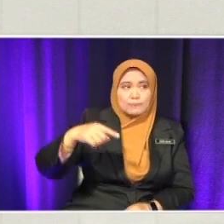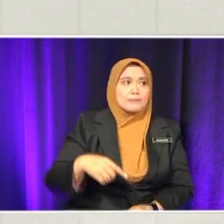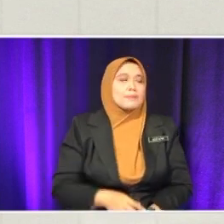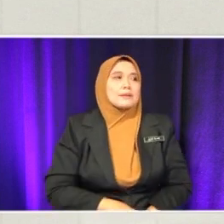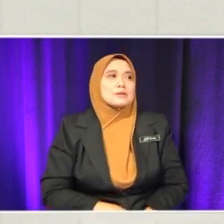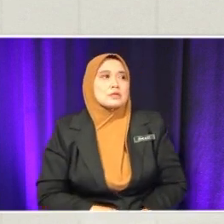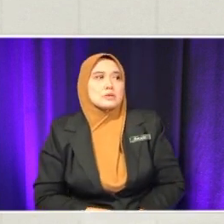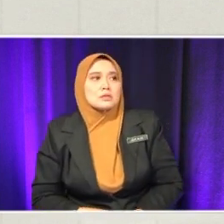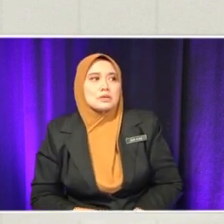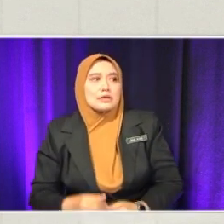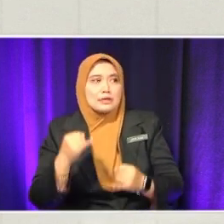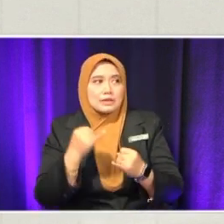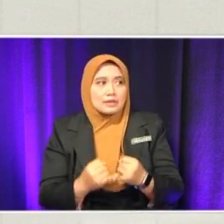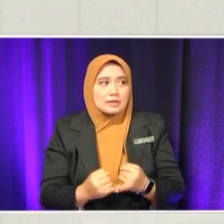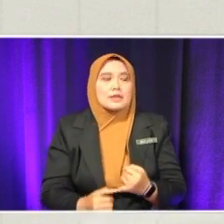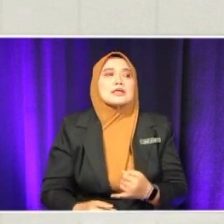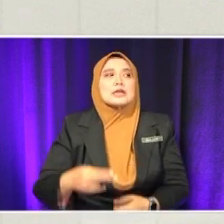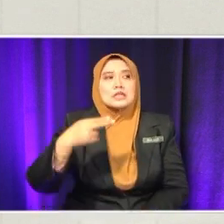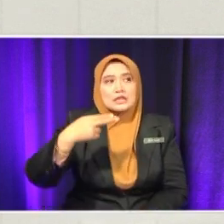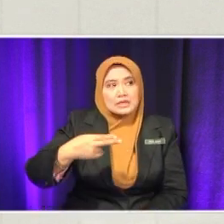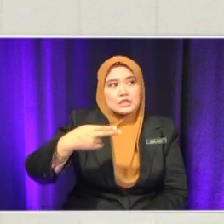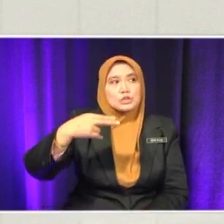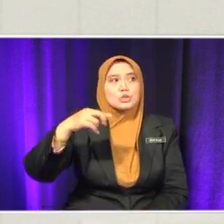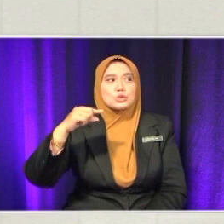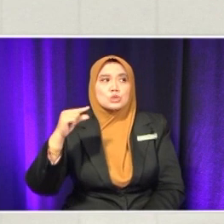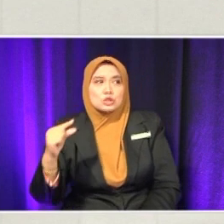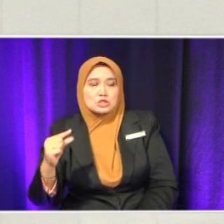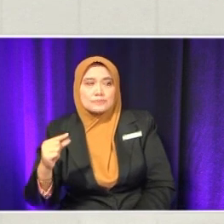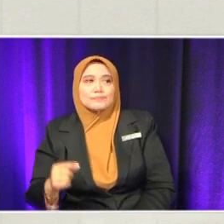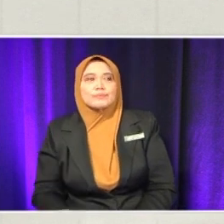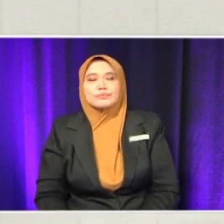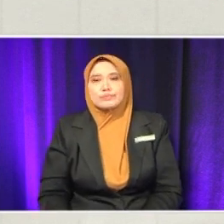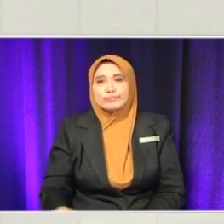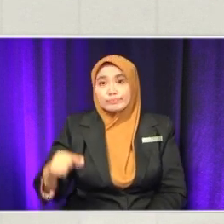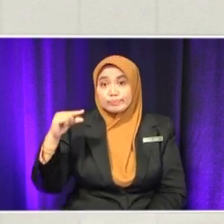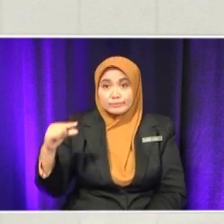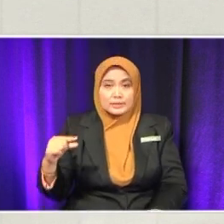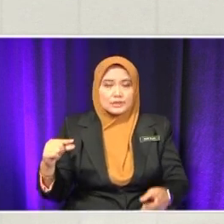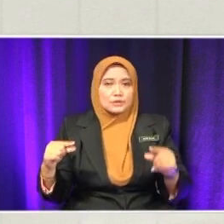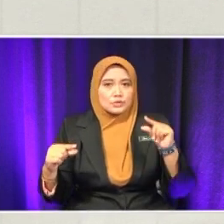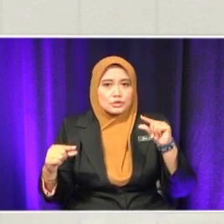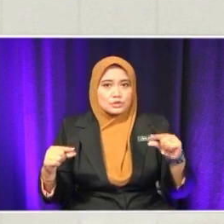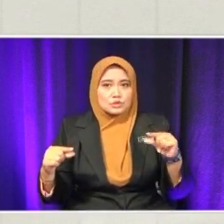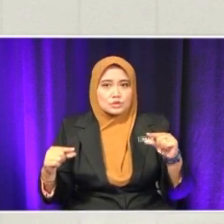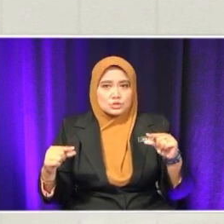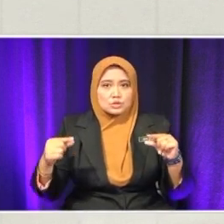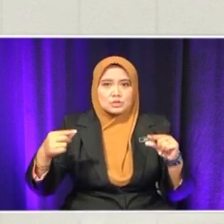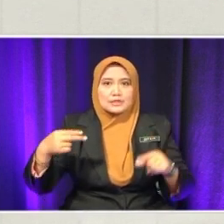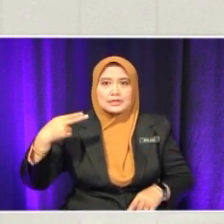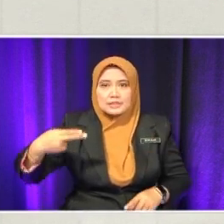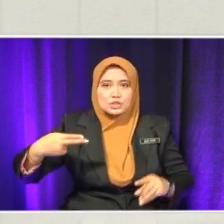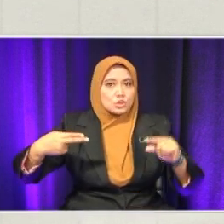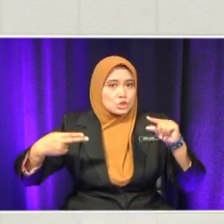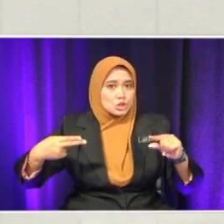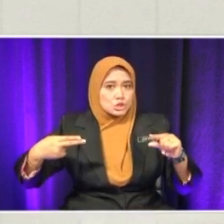yang terakhir sekali adalah HG, maknanya dari H pergi ke G. Okey, cikgu akan jelaskan sedikit